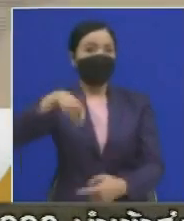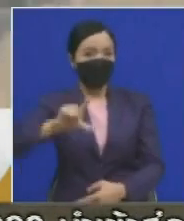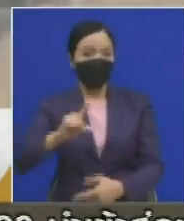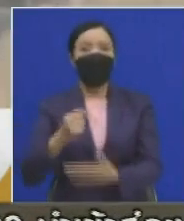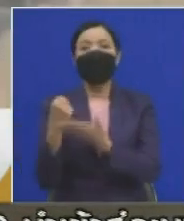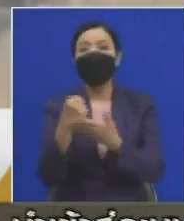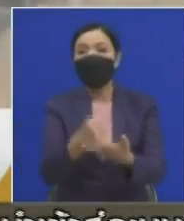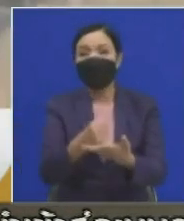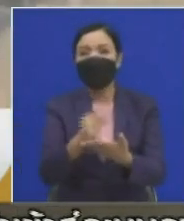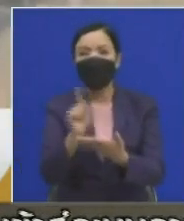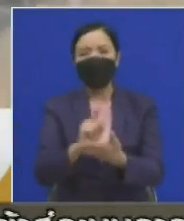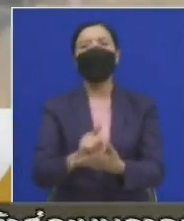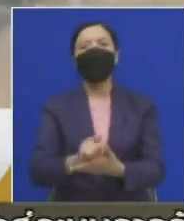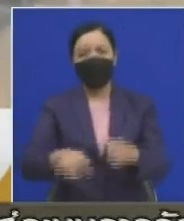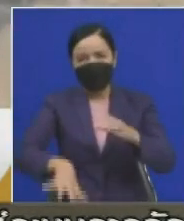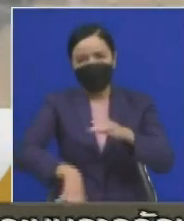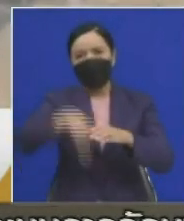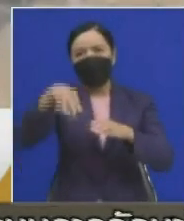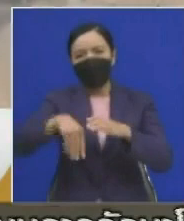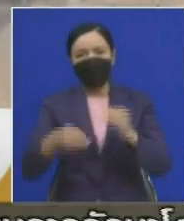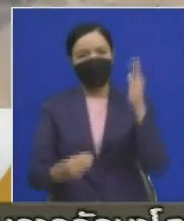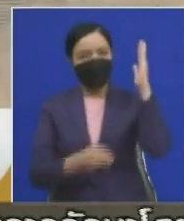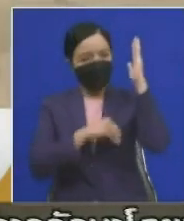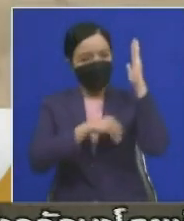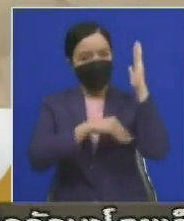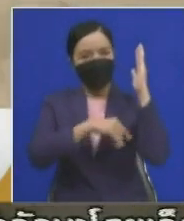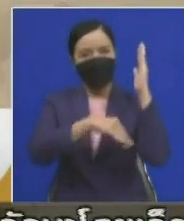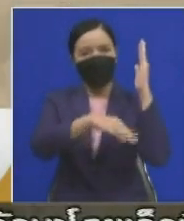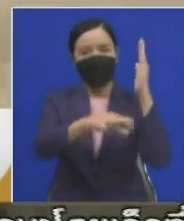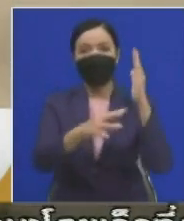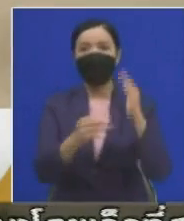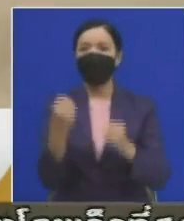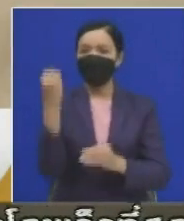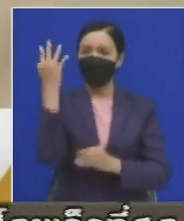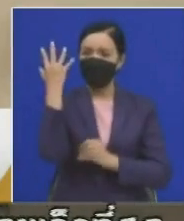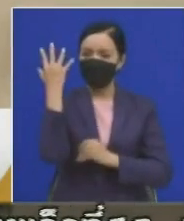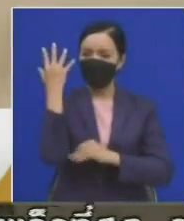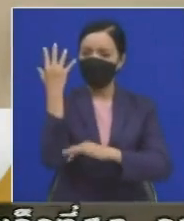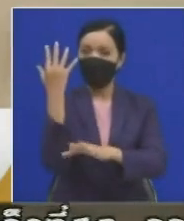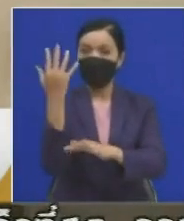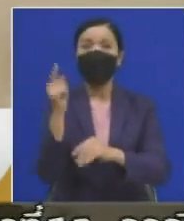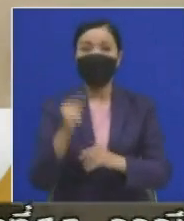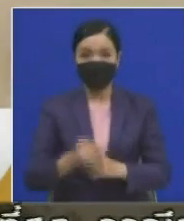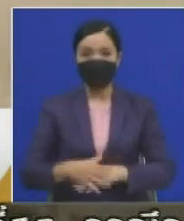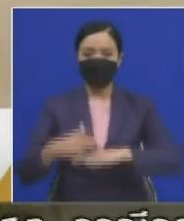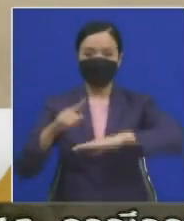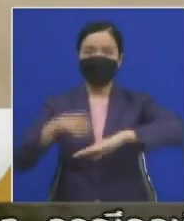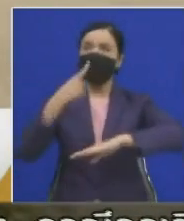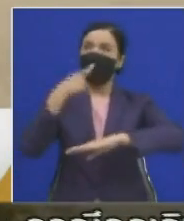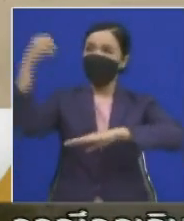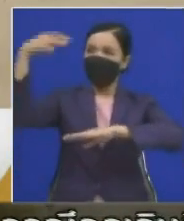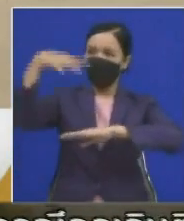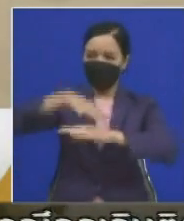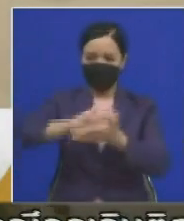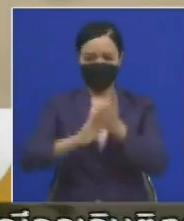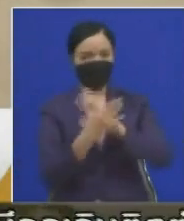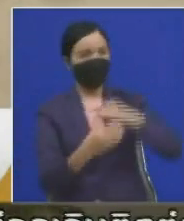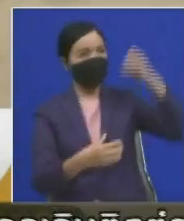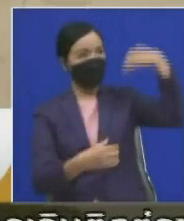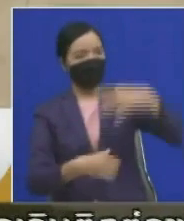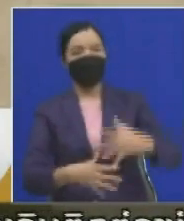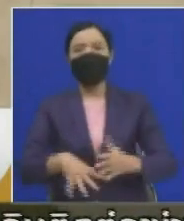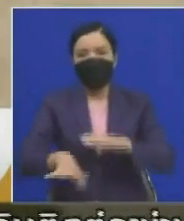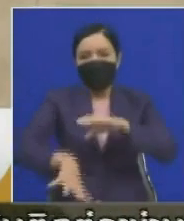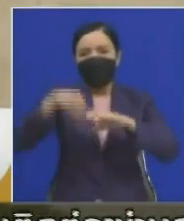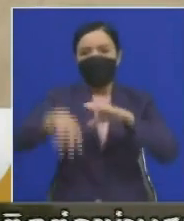บาดาน มาลดน้ตอนไม้ 2 ข้างทางเอาโลาร์เซลล์ ไปสู่เป้บาดานมาลดน้ำตนไม้